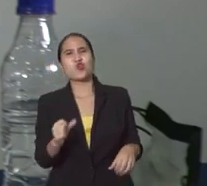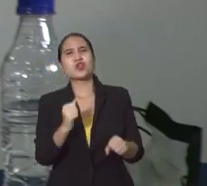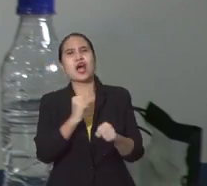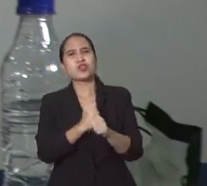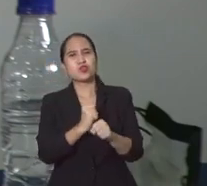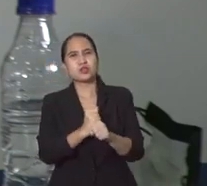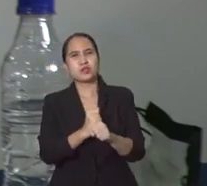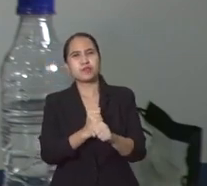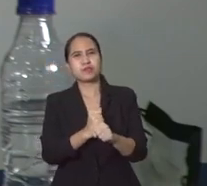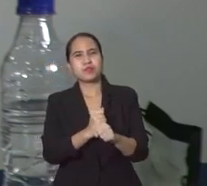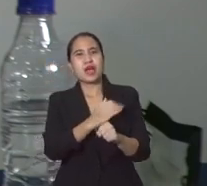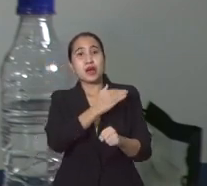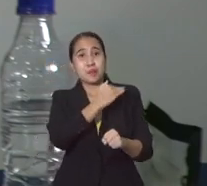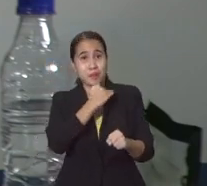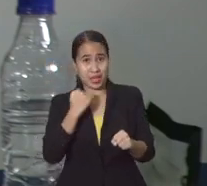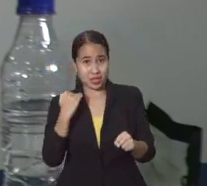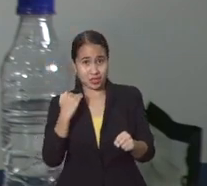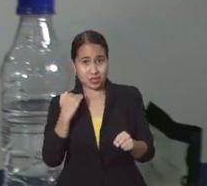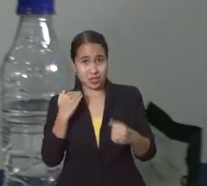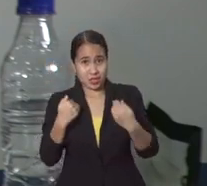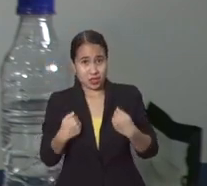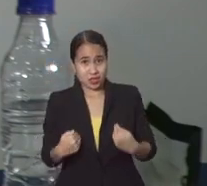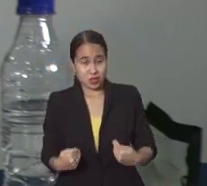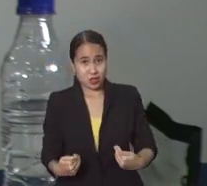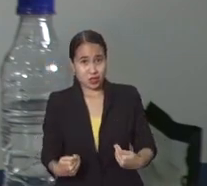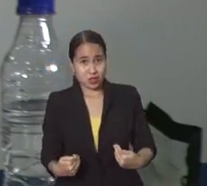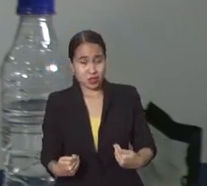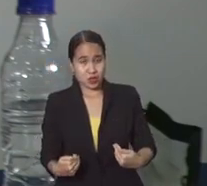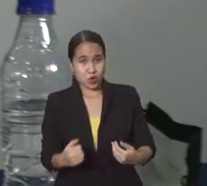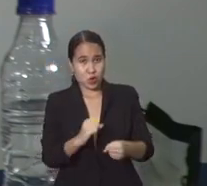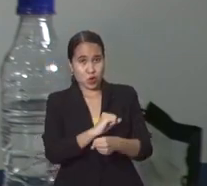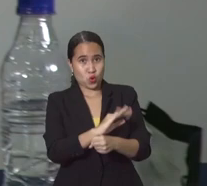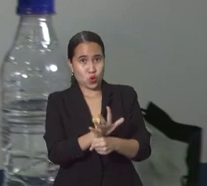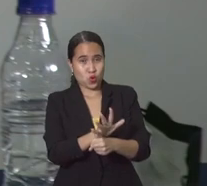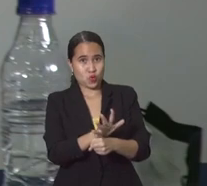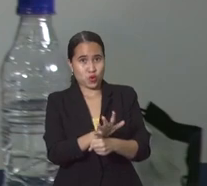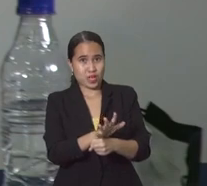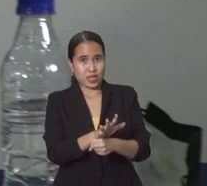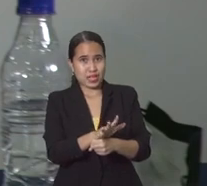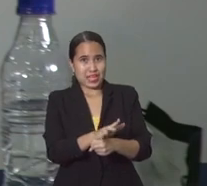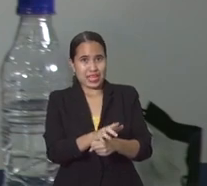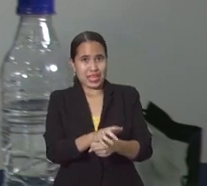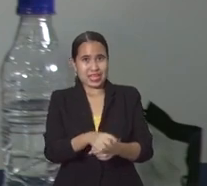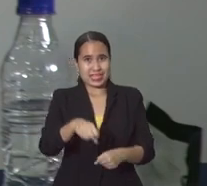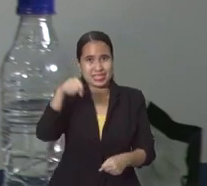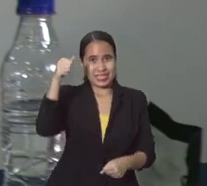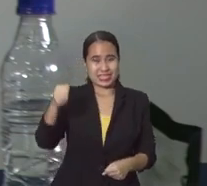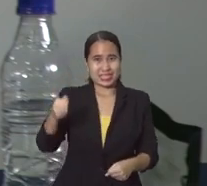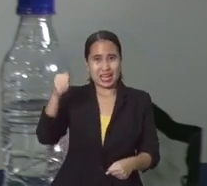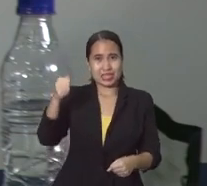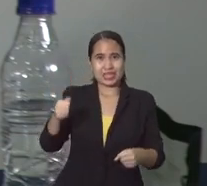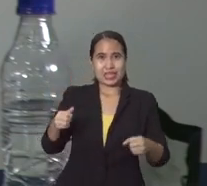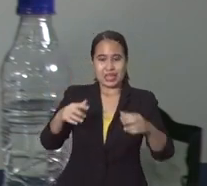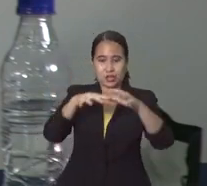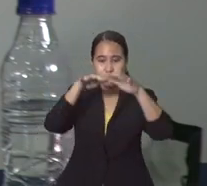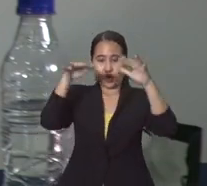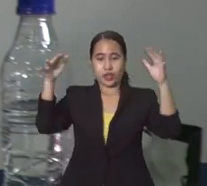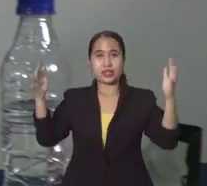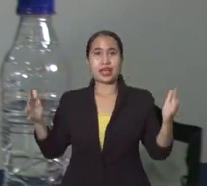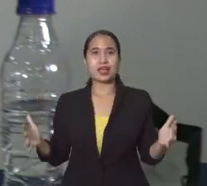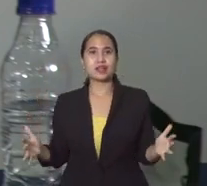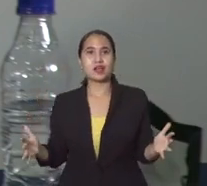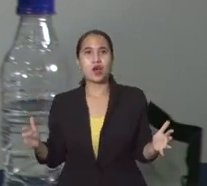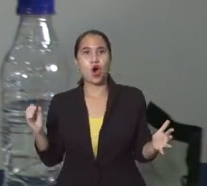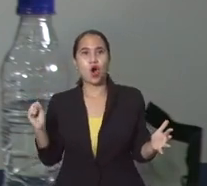die overleden zijn aan COVID en in witte lijkenzakken in een container zijn, omdat